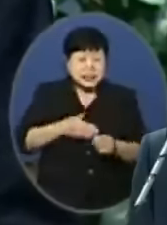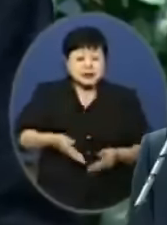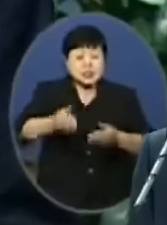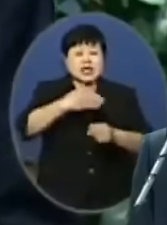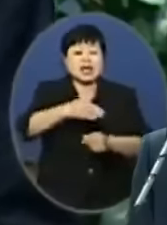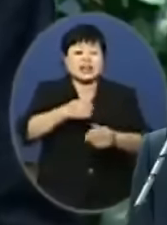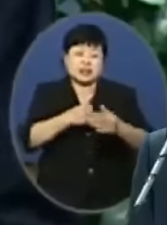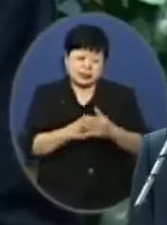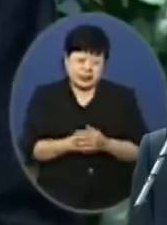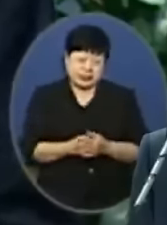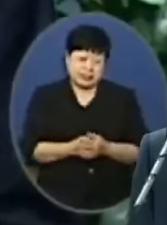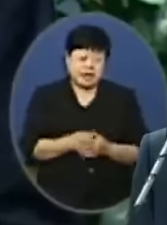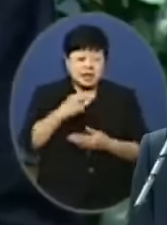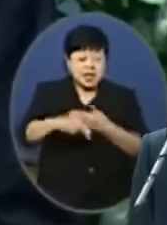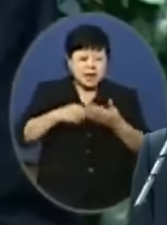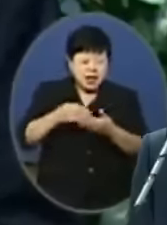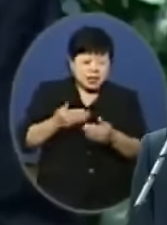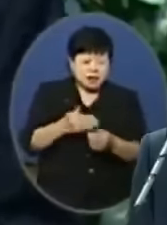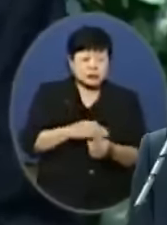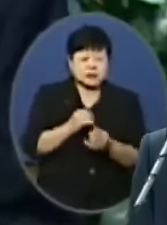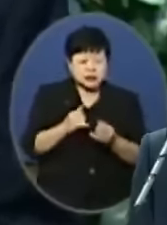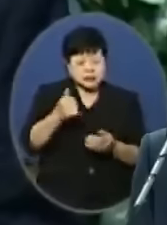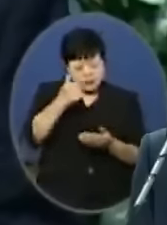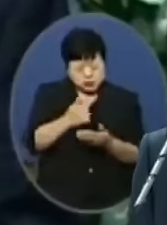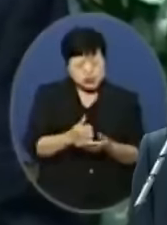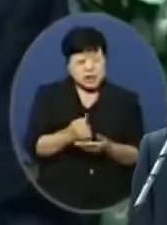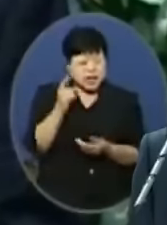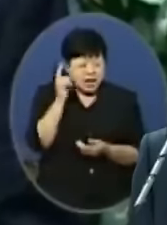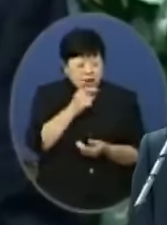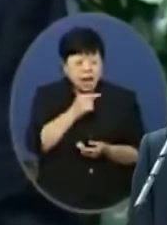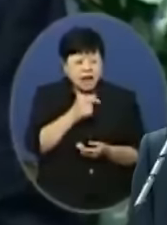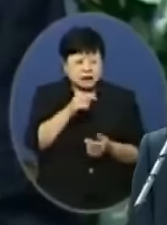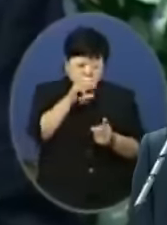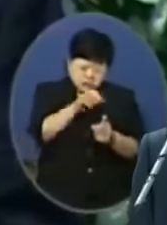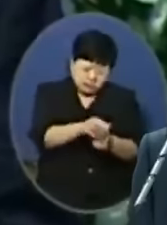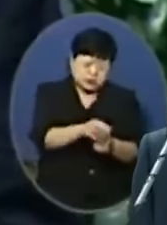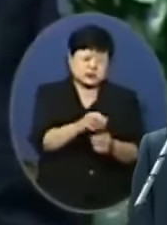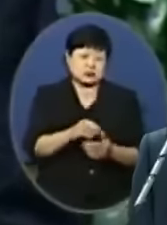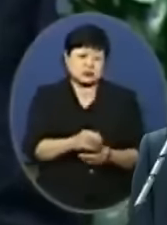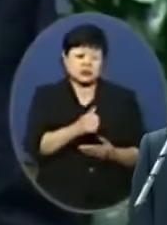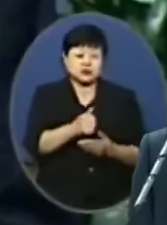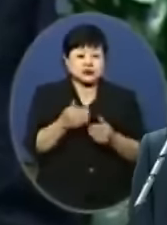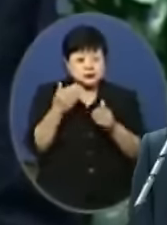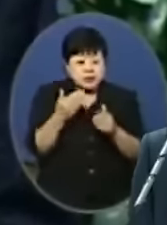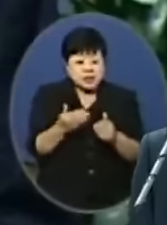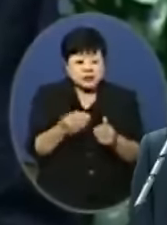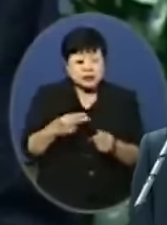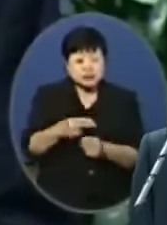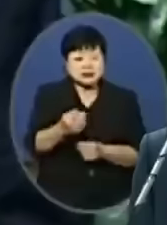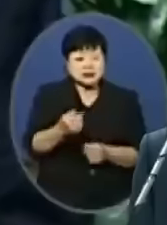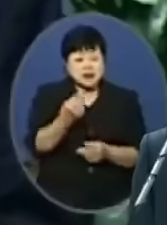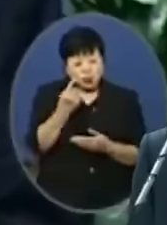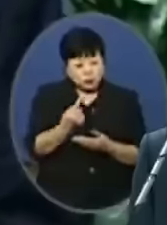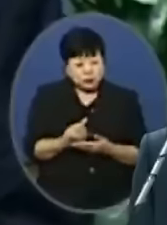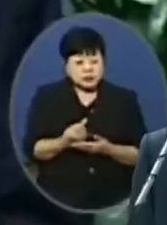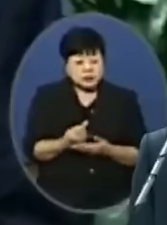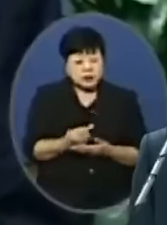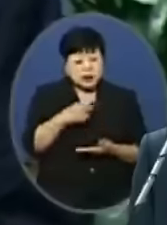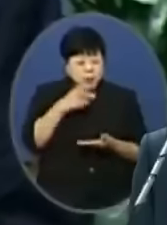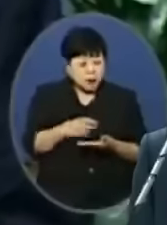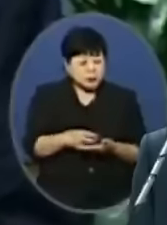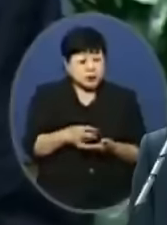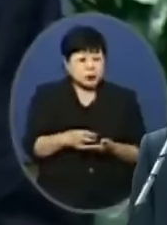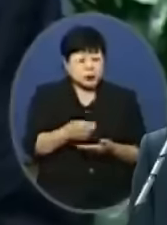각기 제 길로 갔거늘 야훼께서는 우리 무리의 죄악을 저에게 담당시키셨도다. 주님이 2000년 전에 오셔서